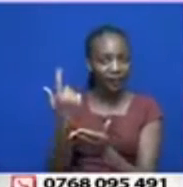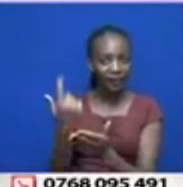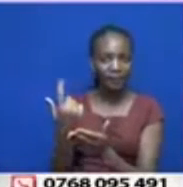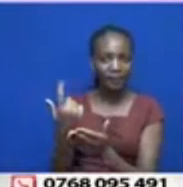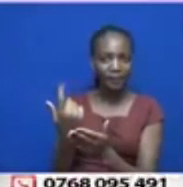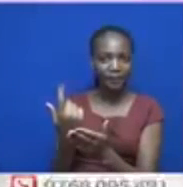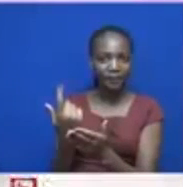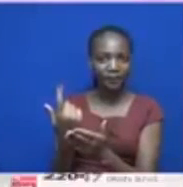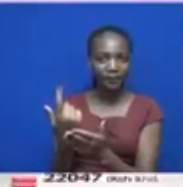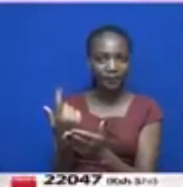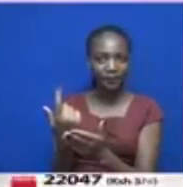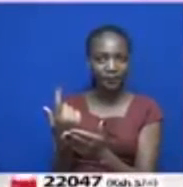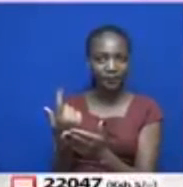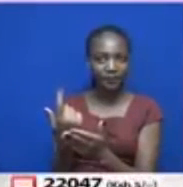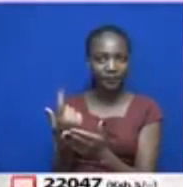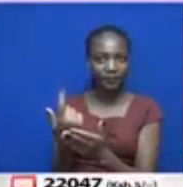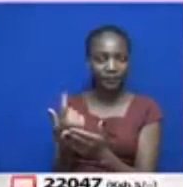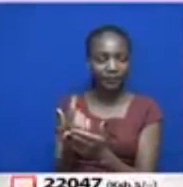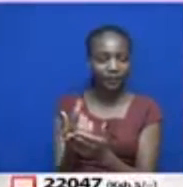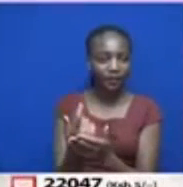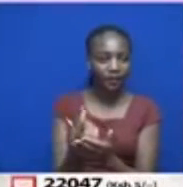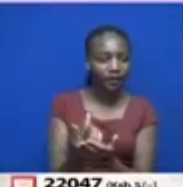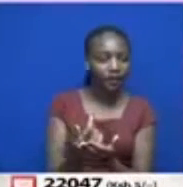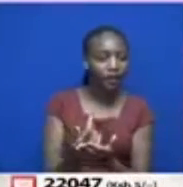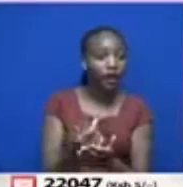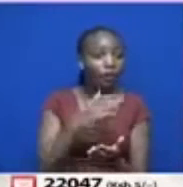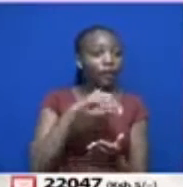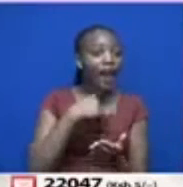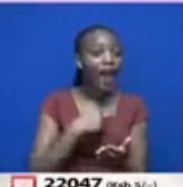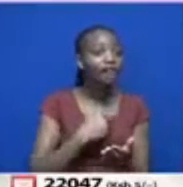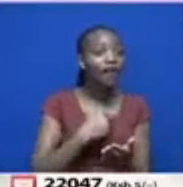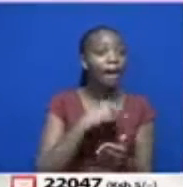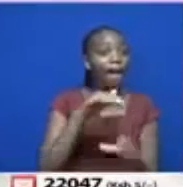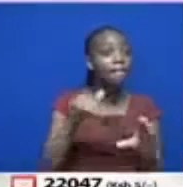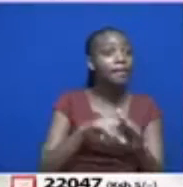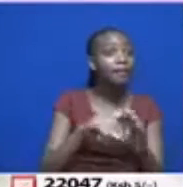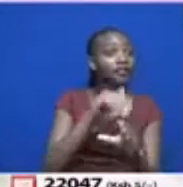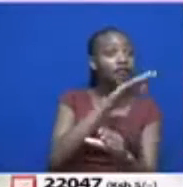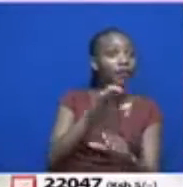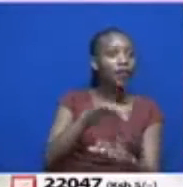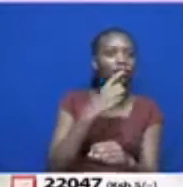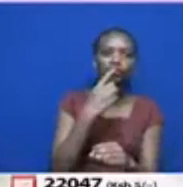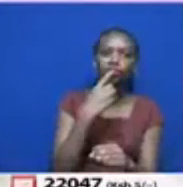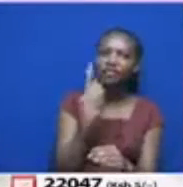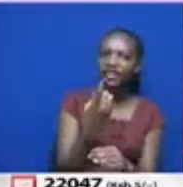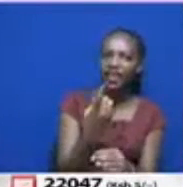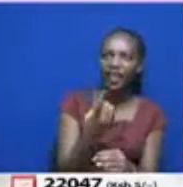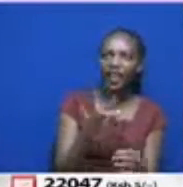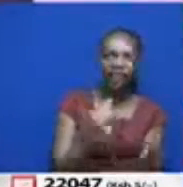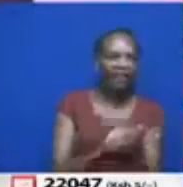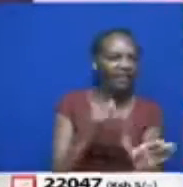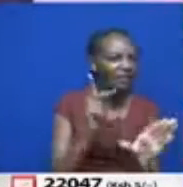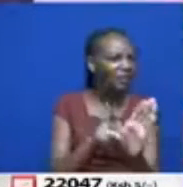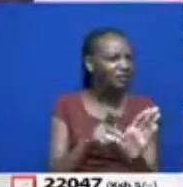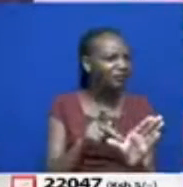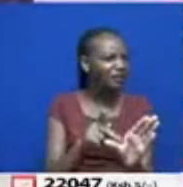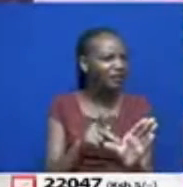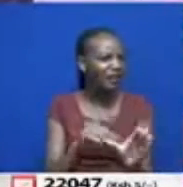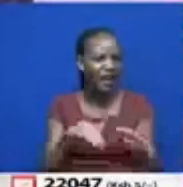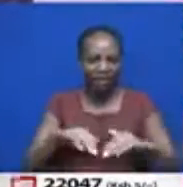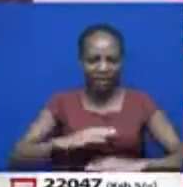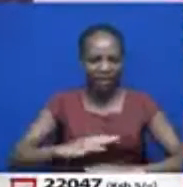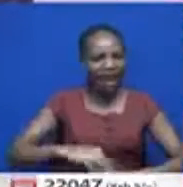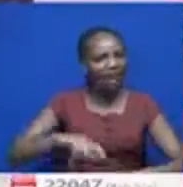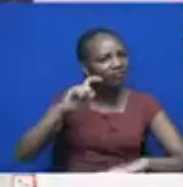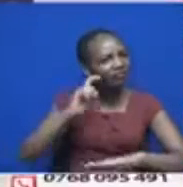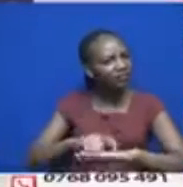limempatia tumbo joto Rais Kenyatta, maanake kuna baadhi tu ya wabunge ambao wameweza kujitokeza na kusema kwamba hawakuhusishwa kikamilifu wakati ambapo